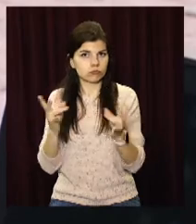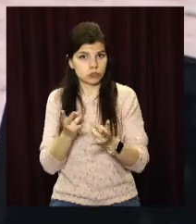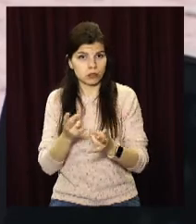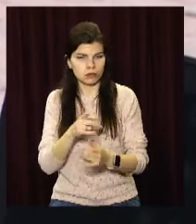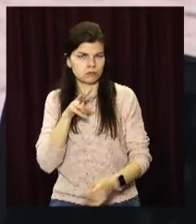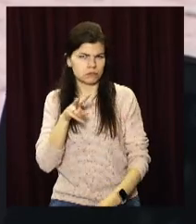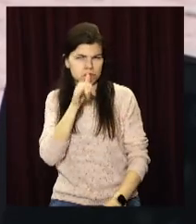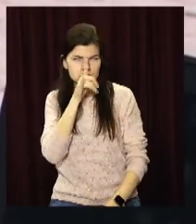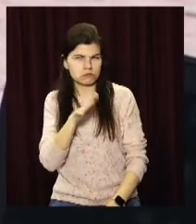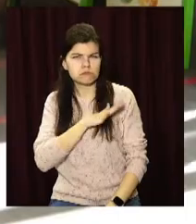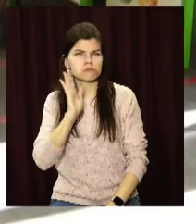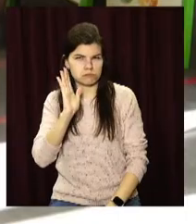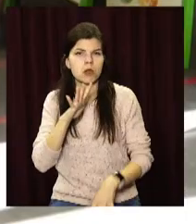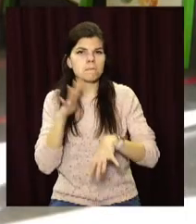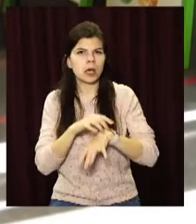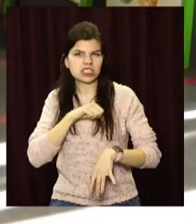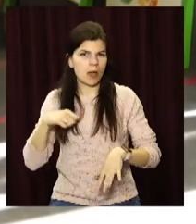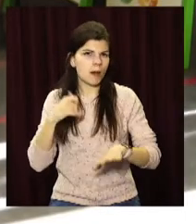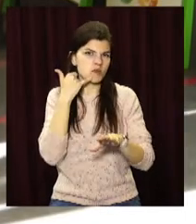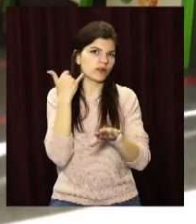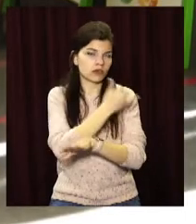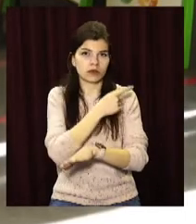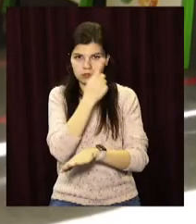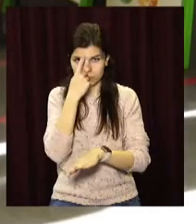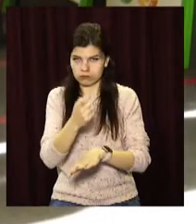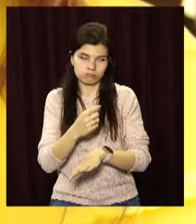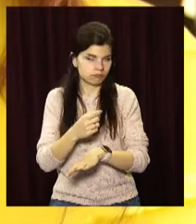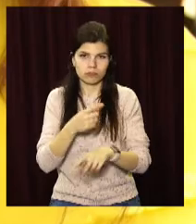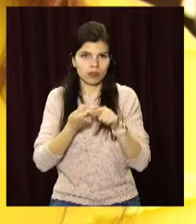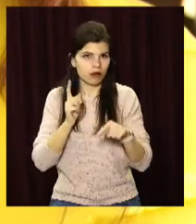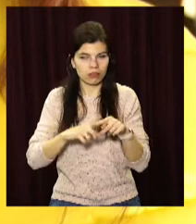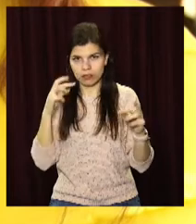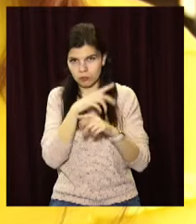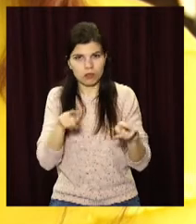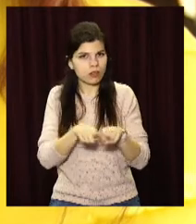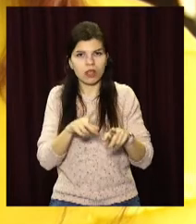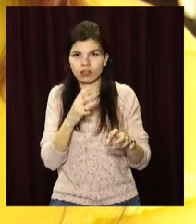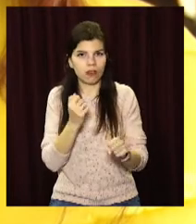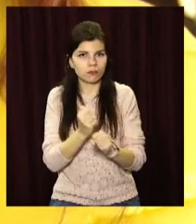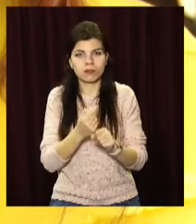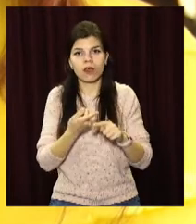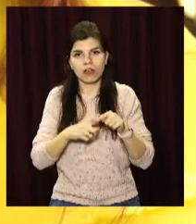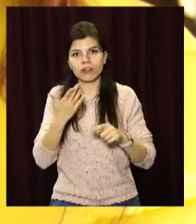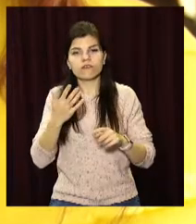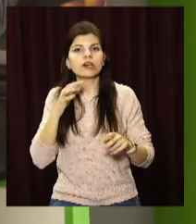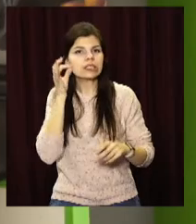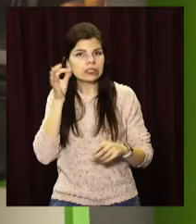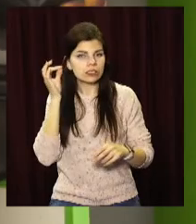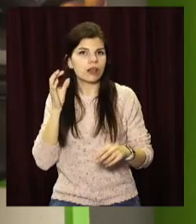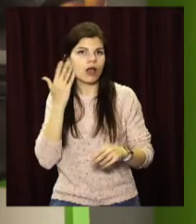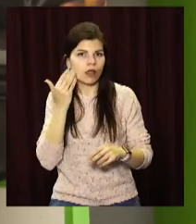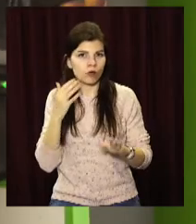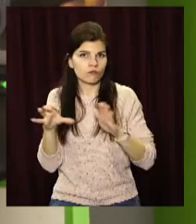він самостійно зателефонував до банку. Там йому повідомили, він натрапив на шахраїв. Спеціалісти кажуть, такі випадки не рідкість.